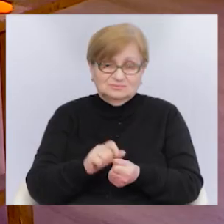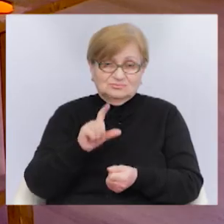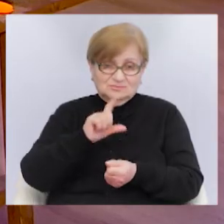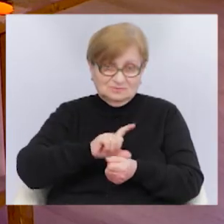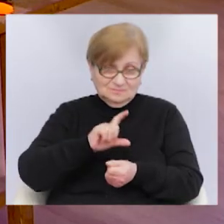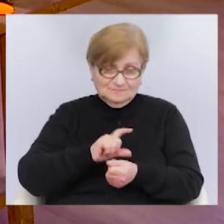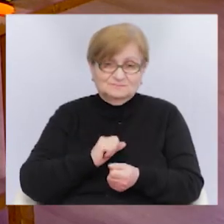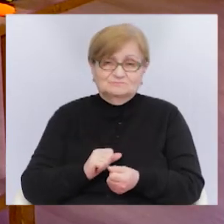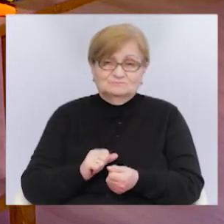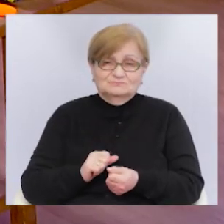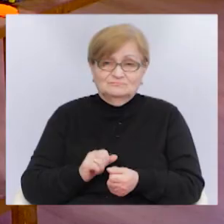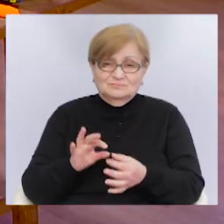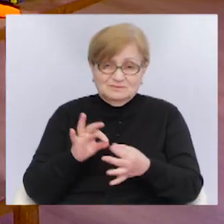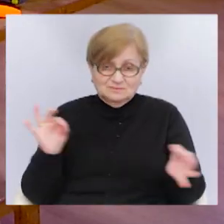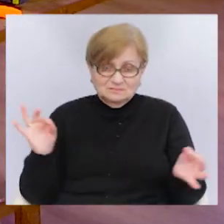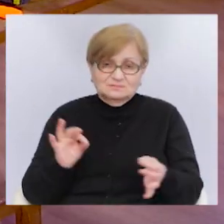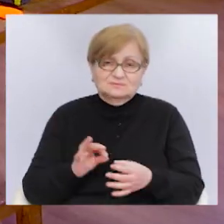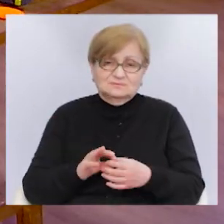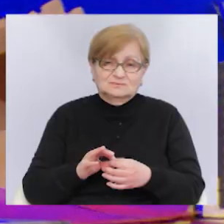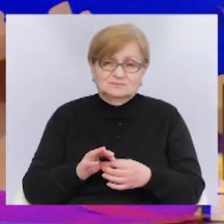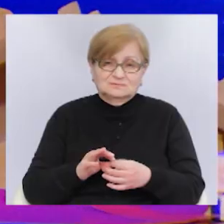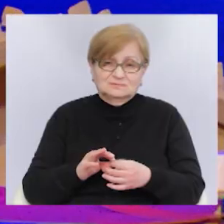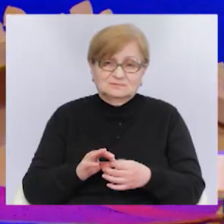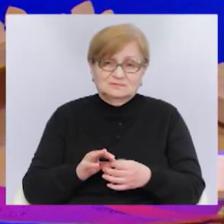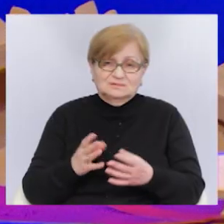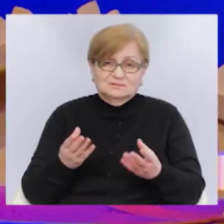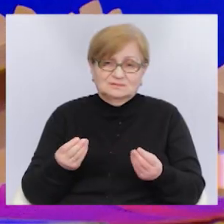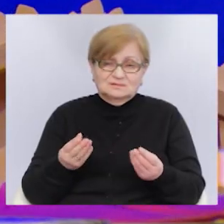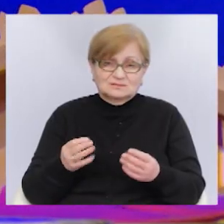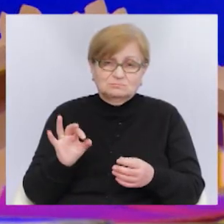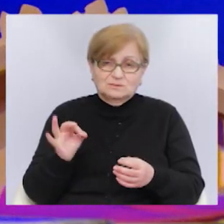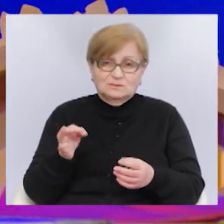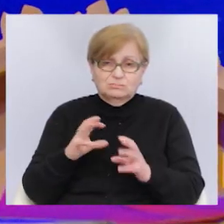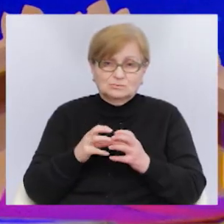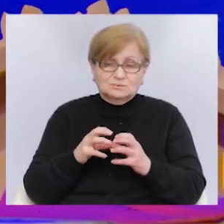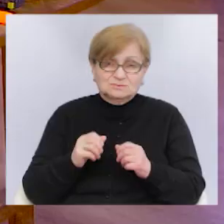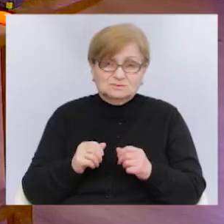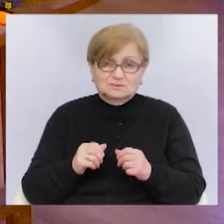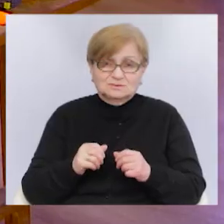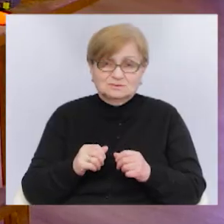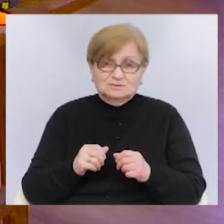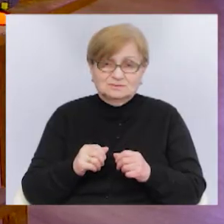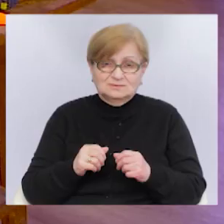ქაღალდის ჭიქა. მართალია. ზაფი. რბილი ბურთი და